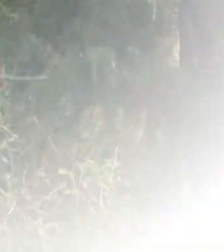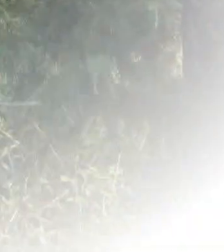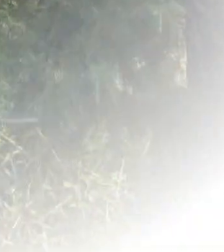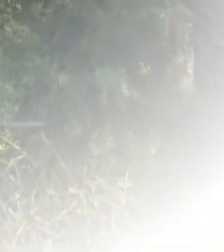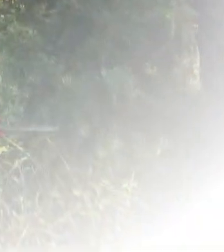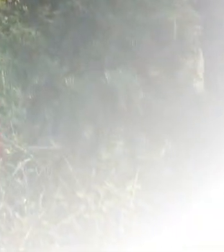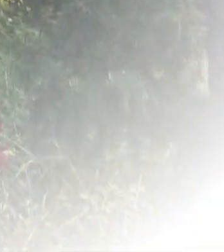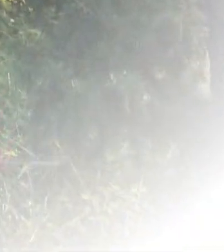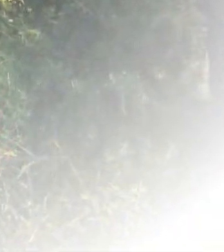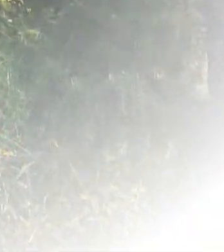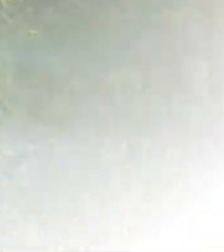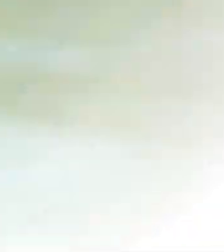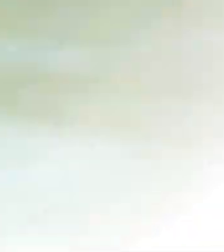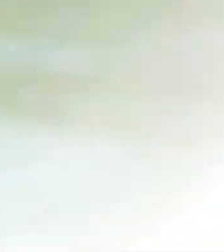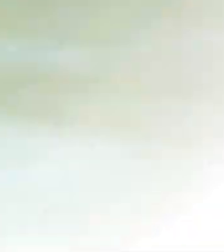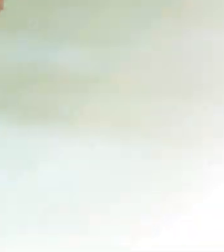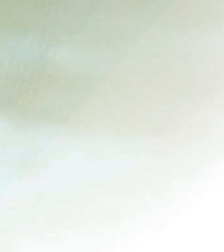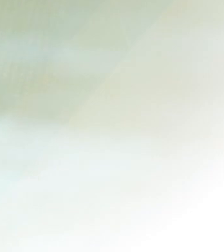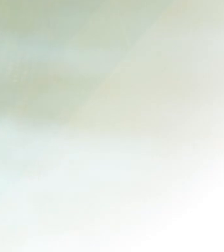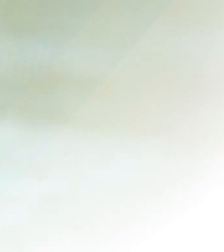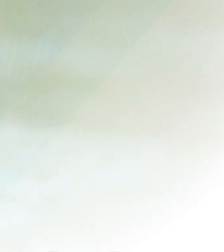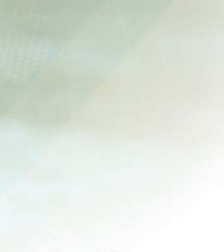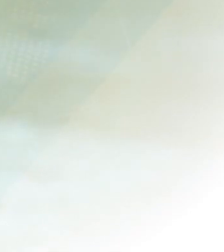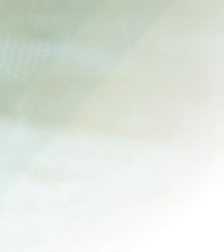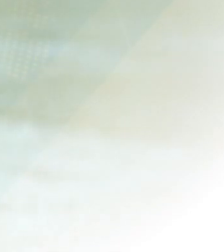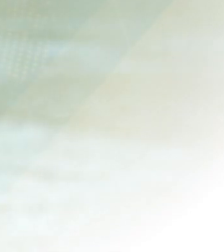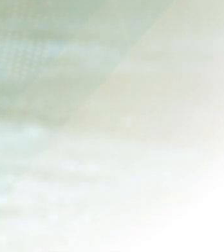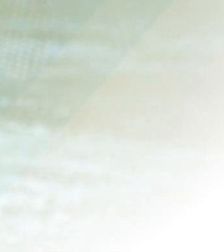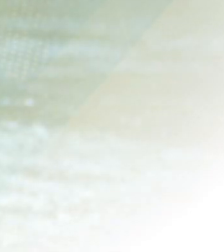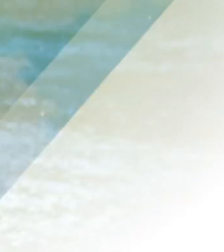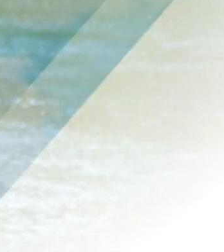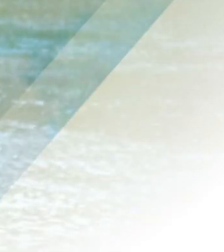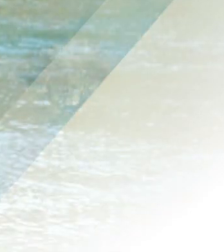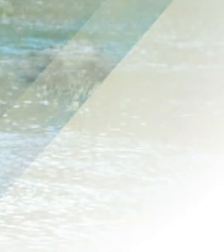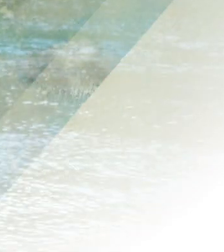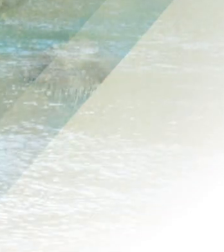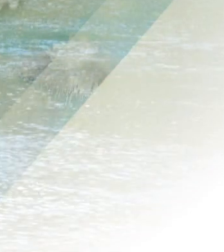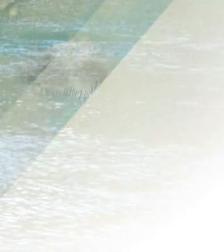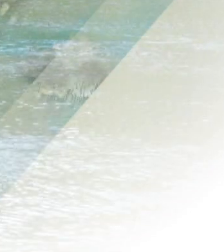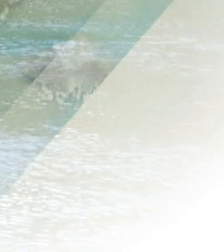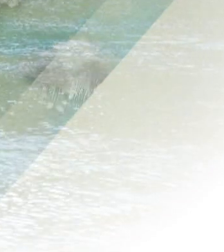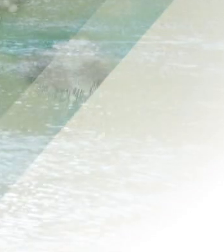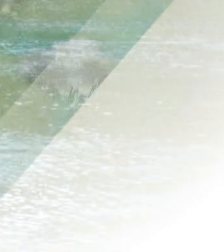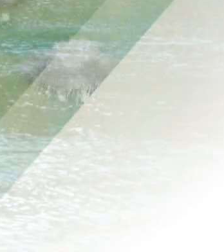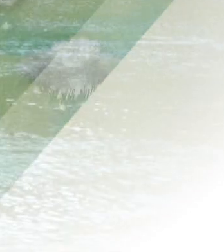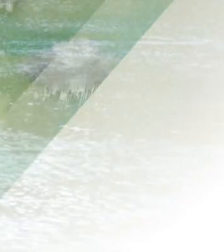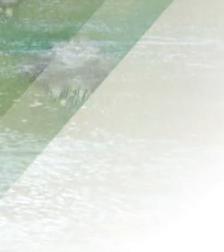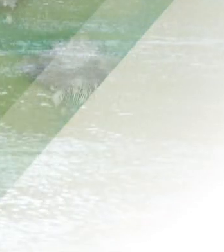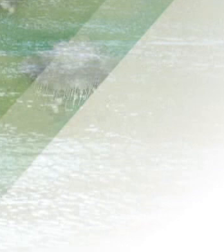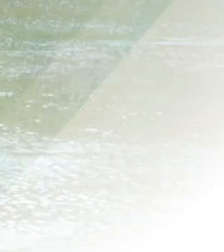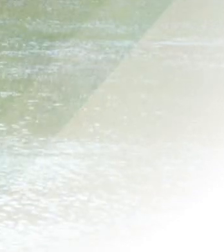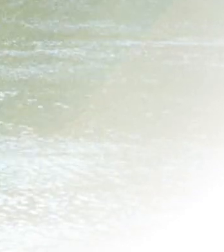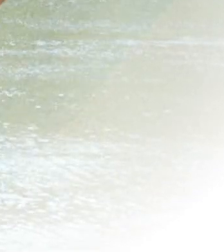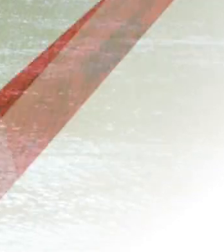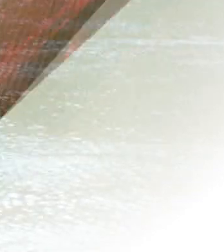высеку званию не великих я магнитных валя ванну заход солнца у которых один и 54-х и вины за